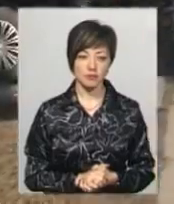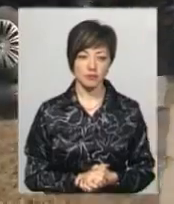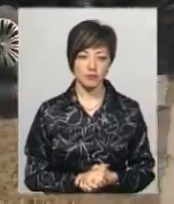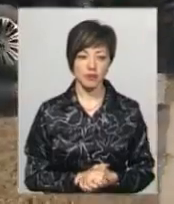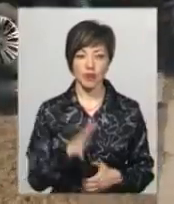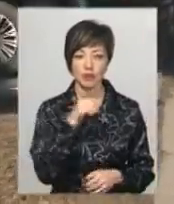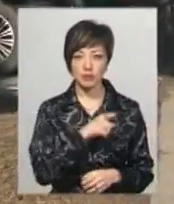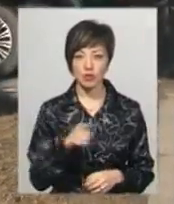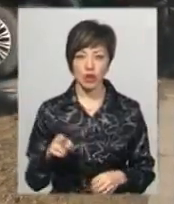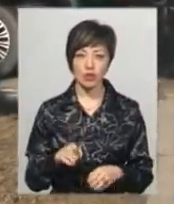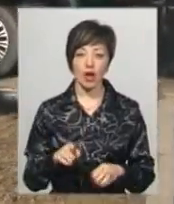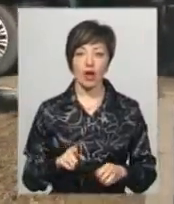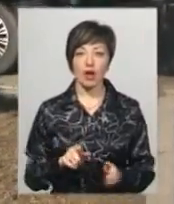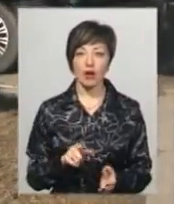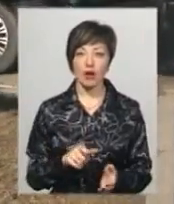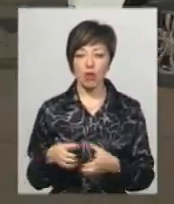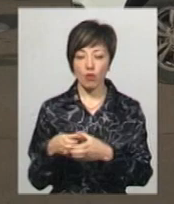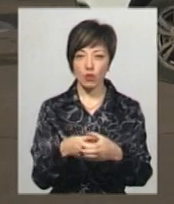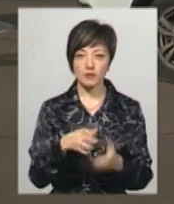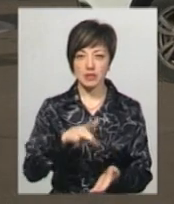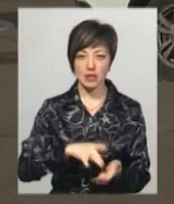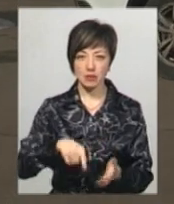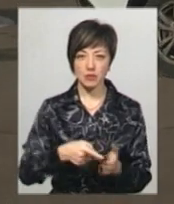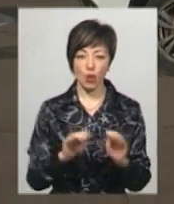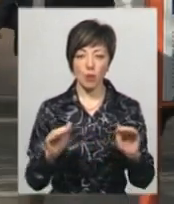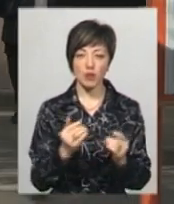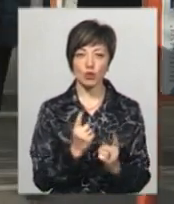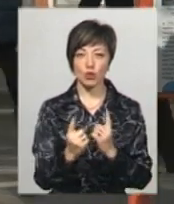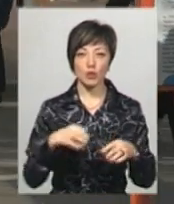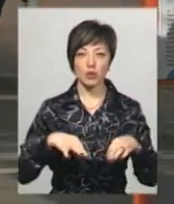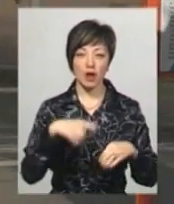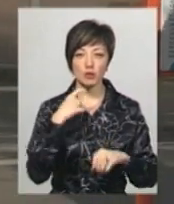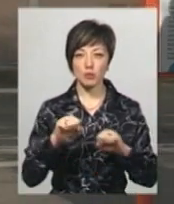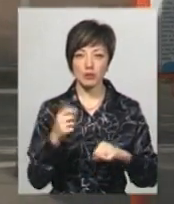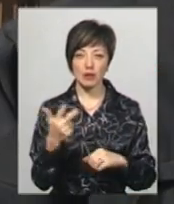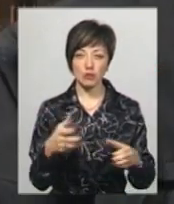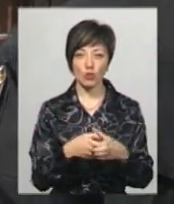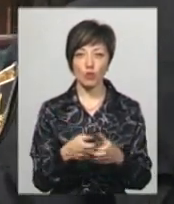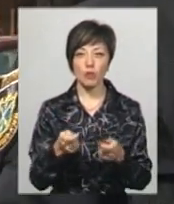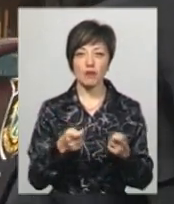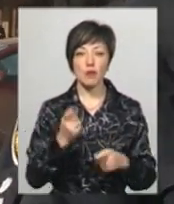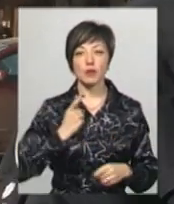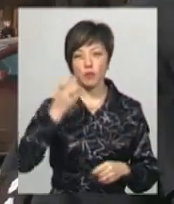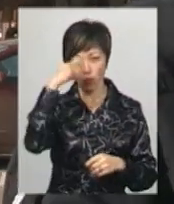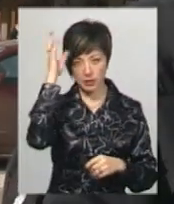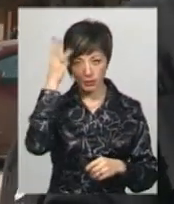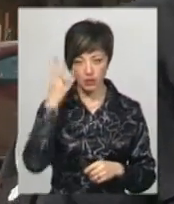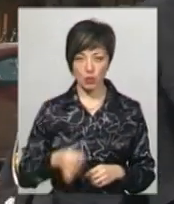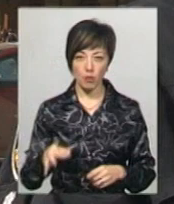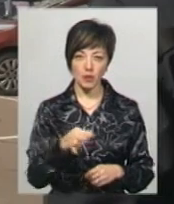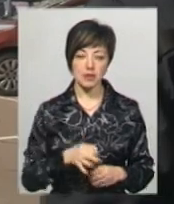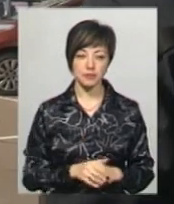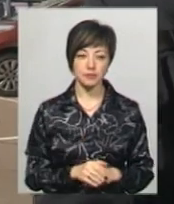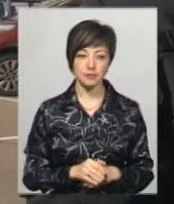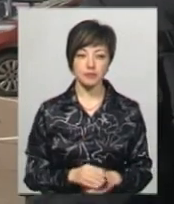Під час руху колони у центрі міста частково обмежили рух транспорту, каже командир 3-ї роти управління патрульної поліції в Хмельницькій області Олександр